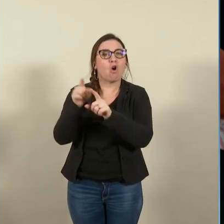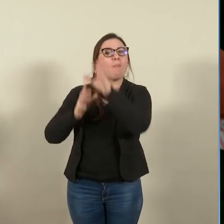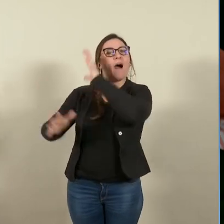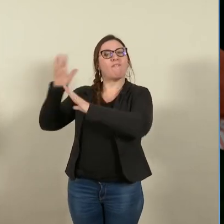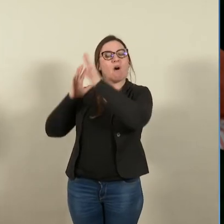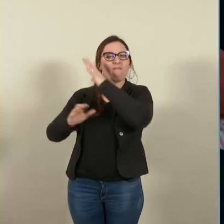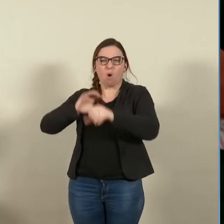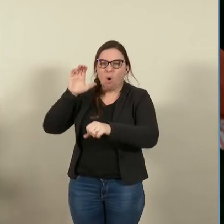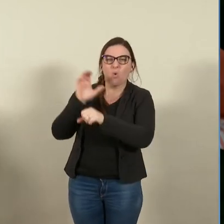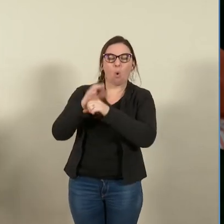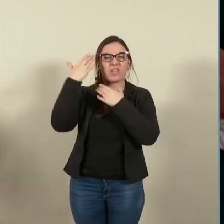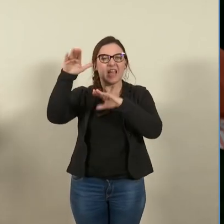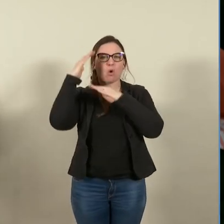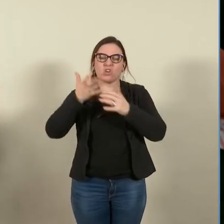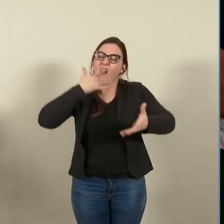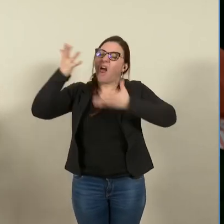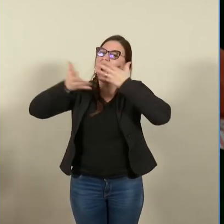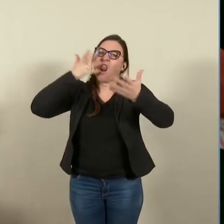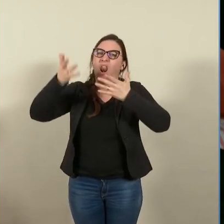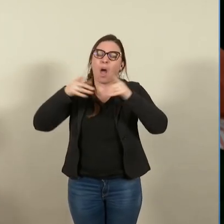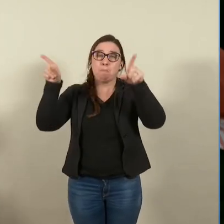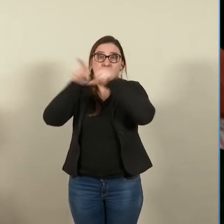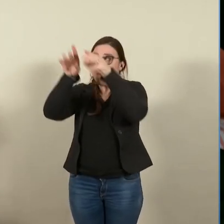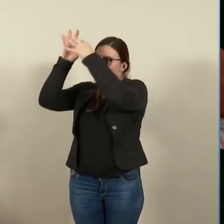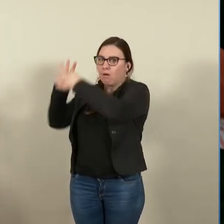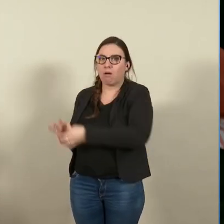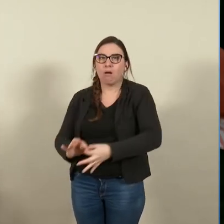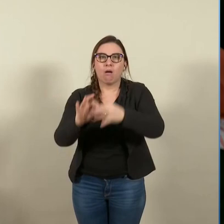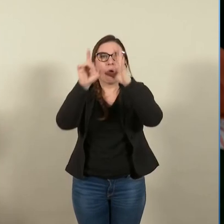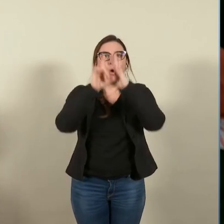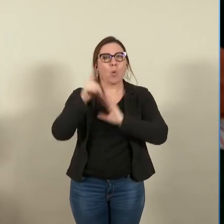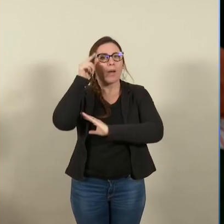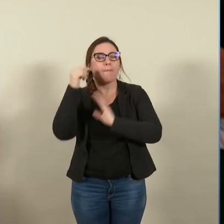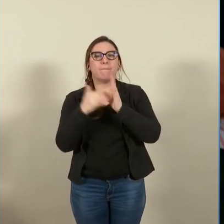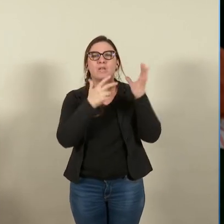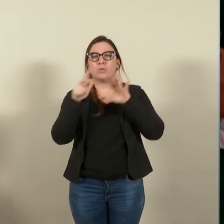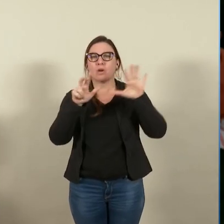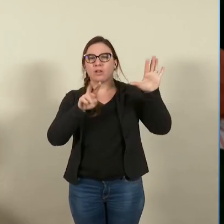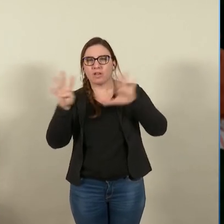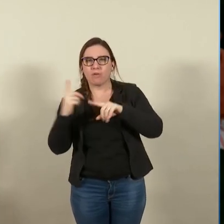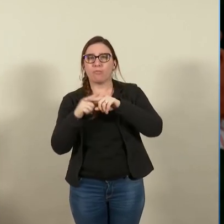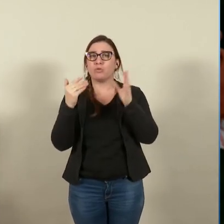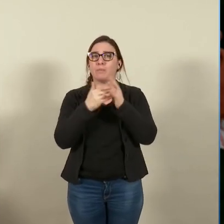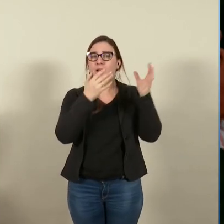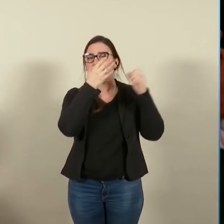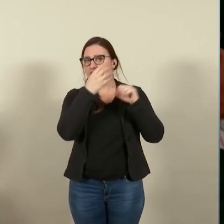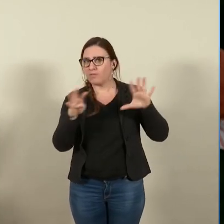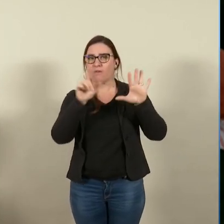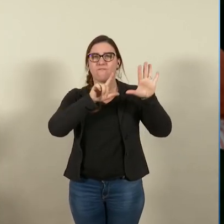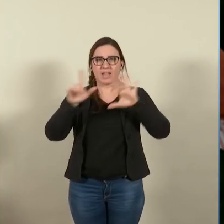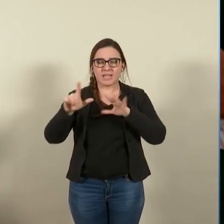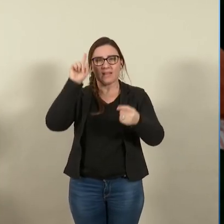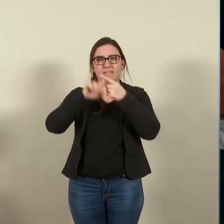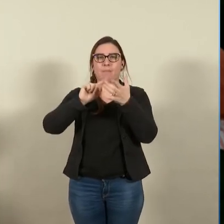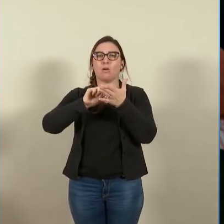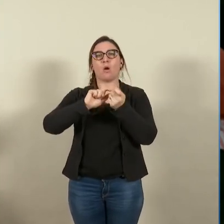xénophobes odieux et réactionnaires des opposants aux loi républicaine de 1889 et de 1927 sur la